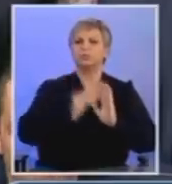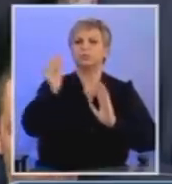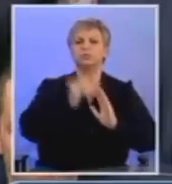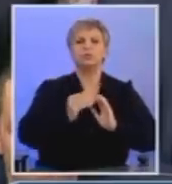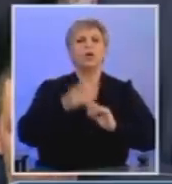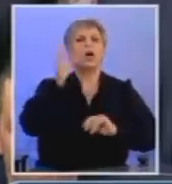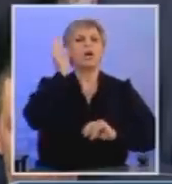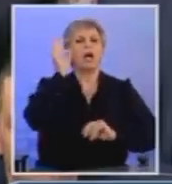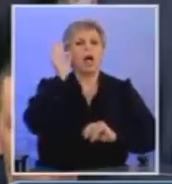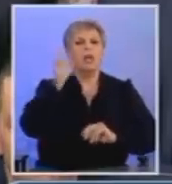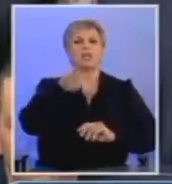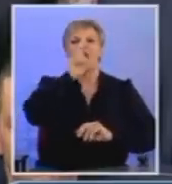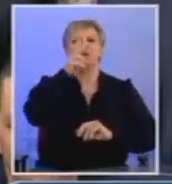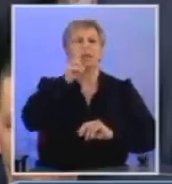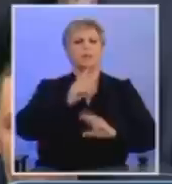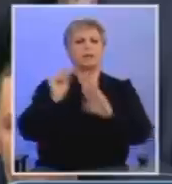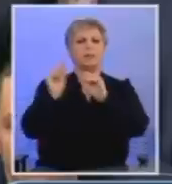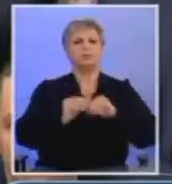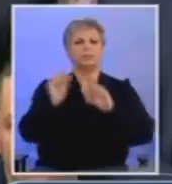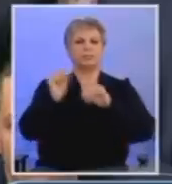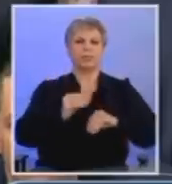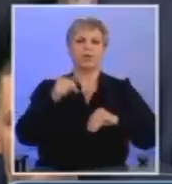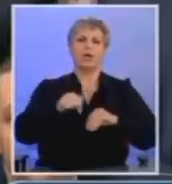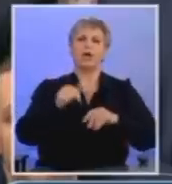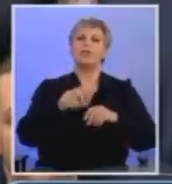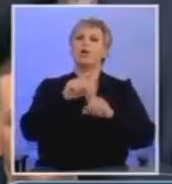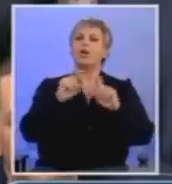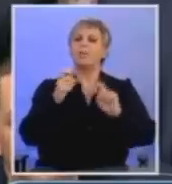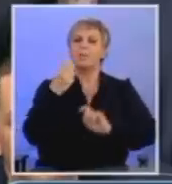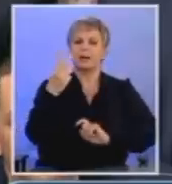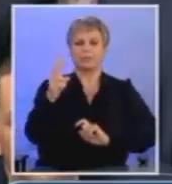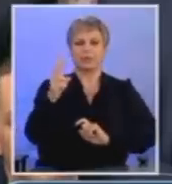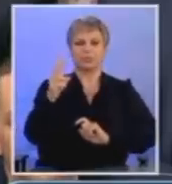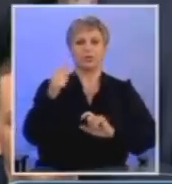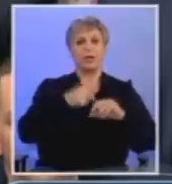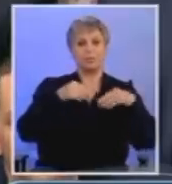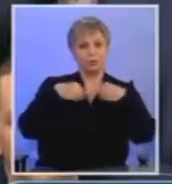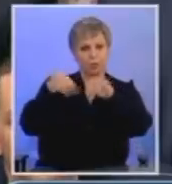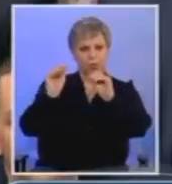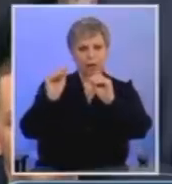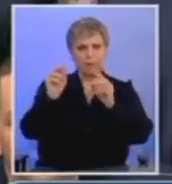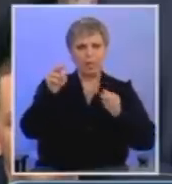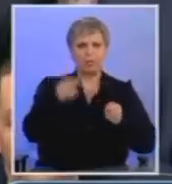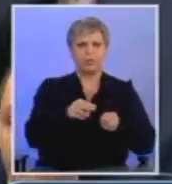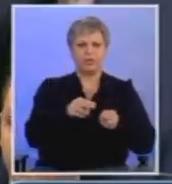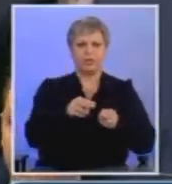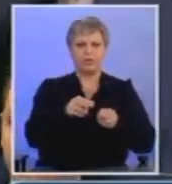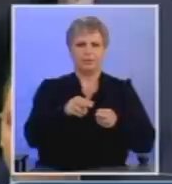από τη Γερμανία και τις λοιπές χώρες Ευρωπαϊκής Ενώσεως από αυτά που εξάγει. Στο σημείο